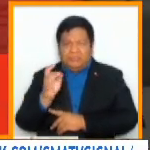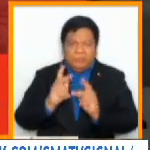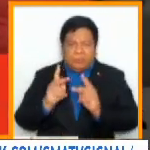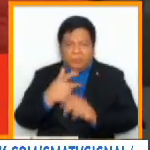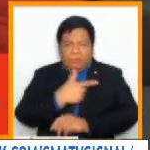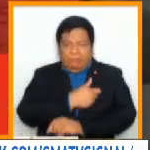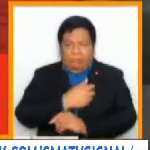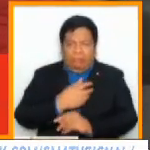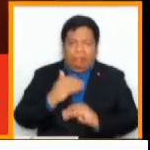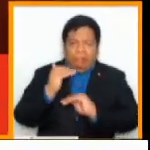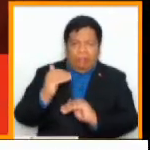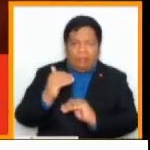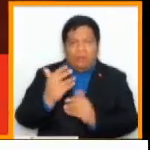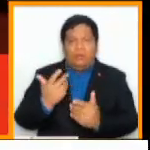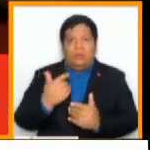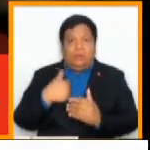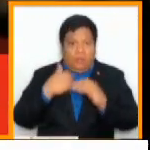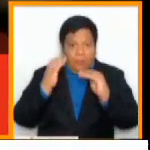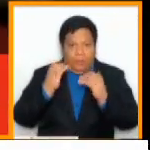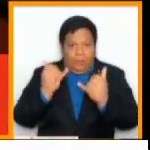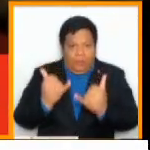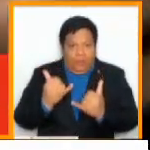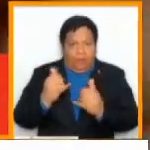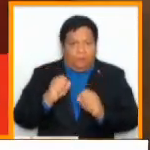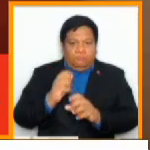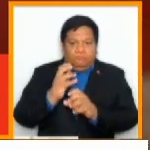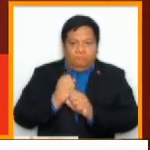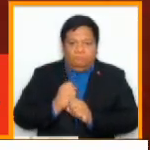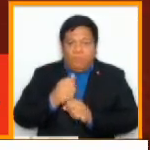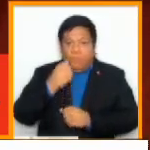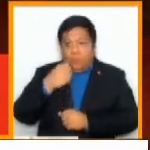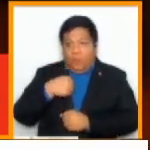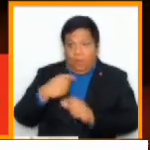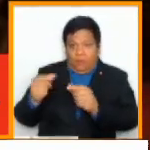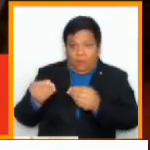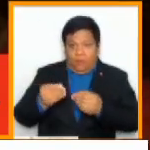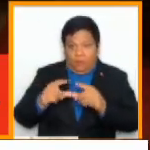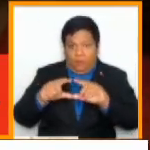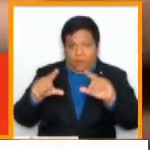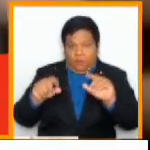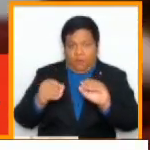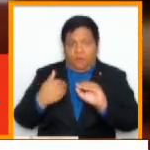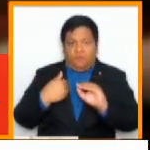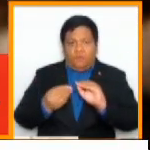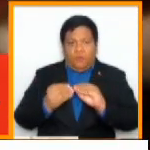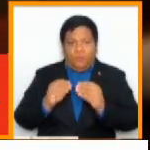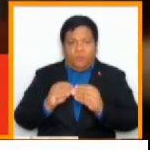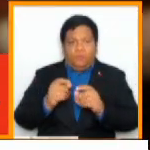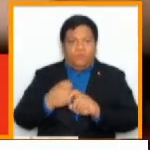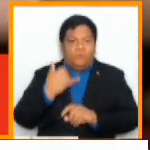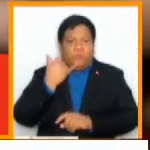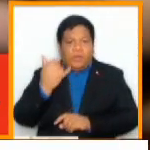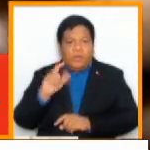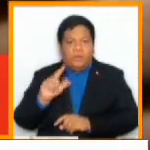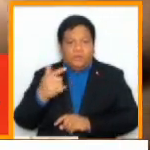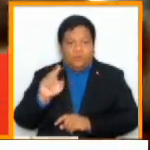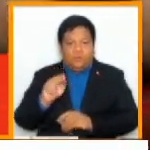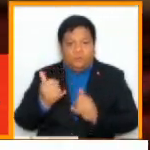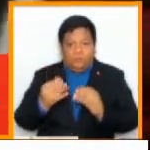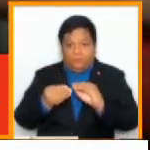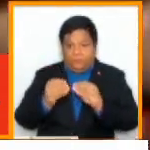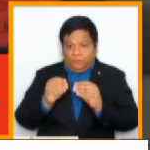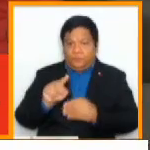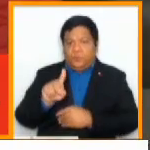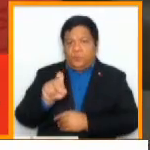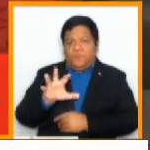makakakuha na siya ng slot. Kahapon binigyan daw siya ng stub na may nakasulat na numero ng mga taga-LGU. Kaya pang 150 na siya sa